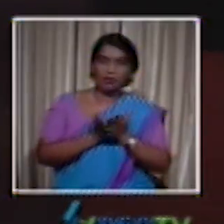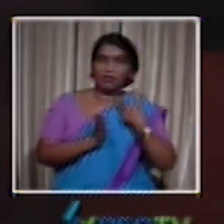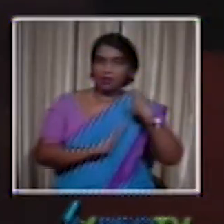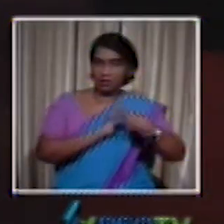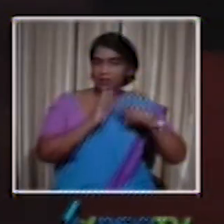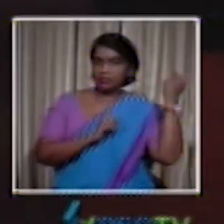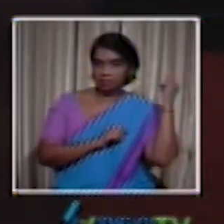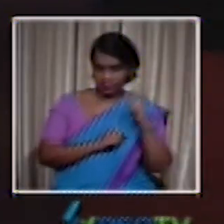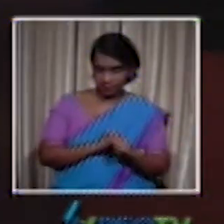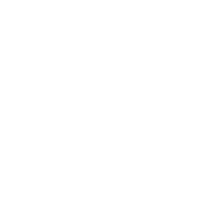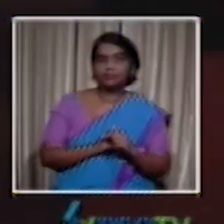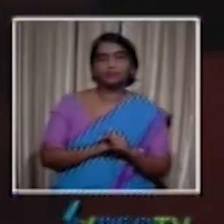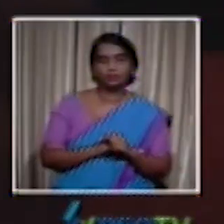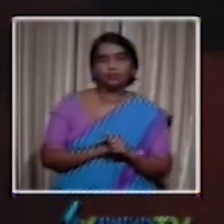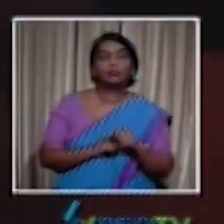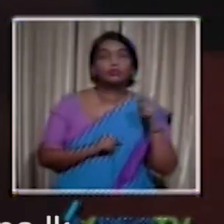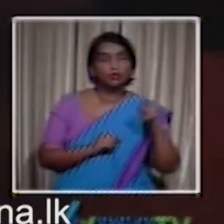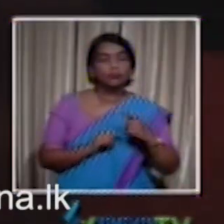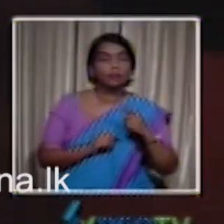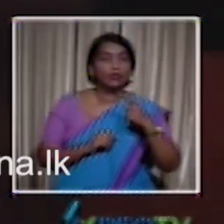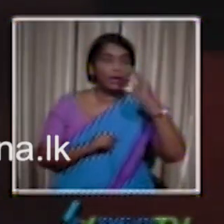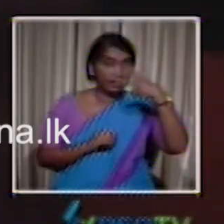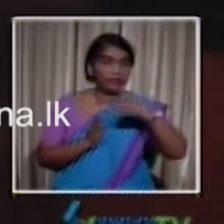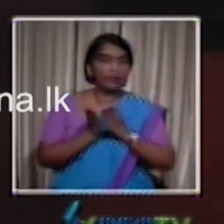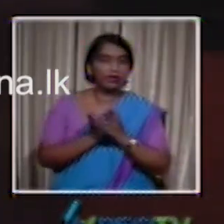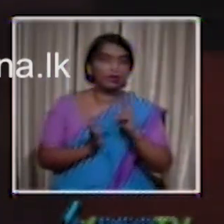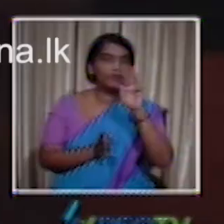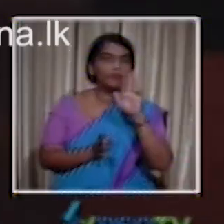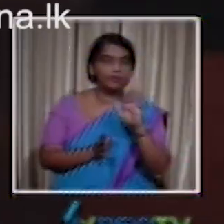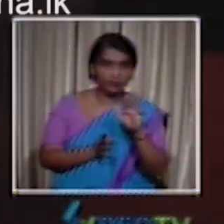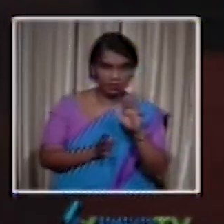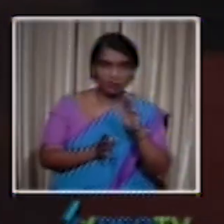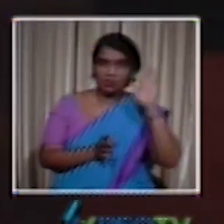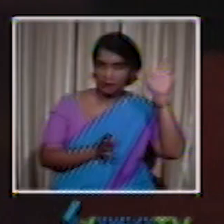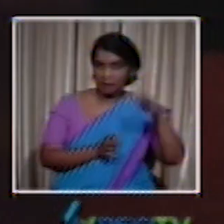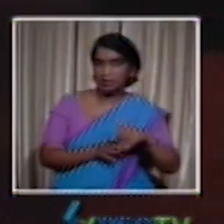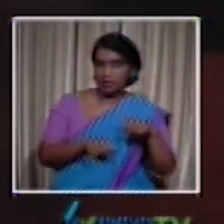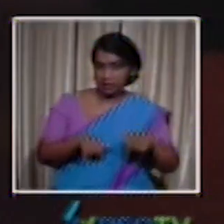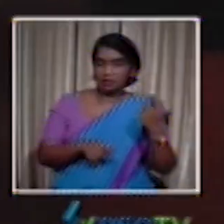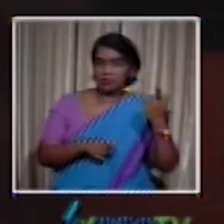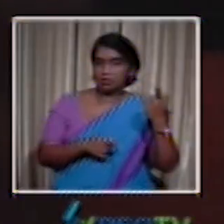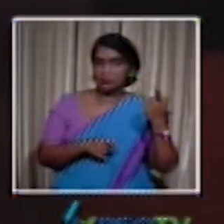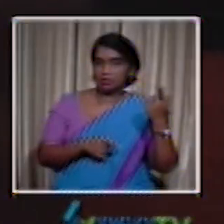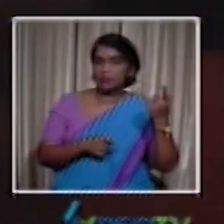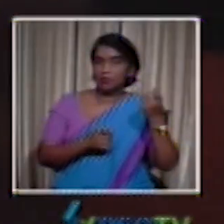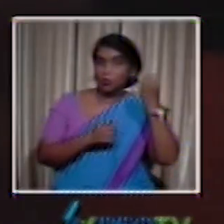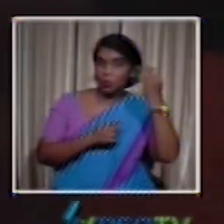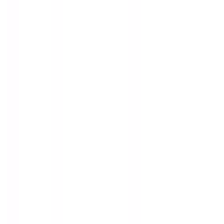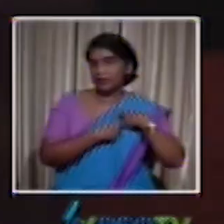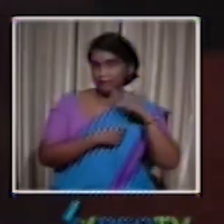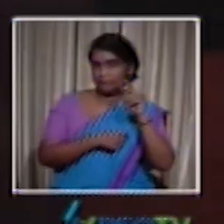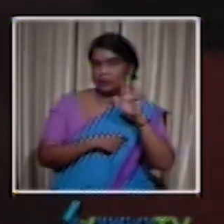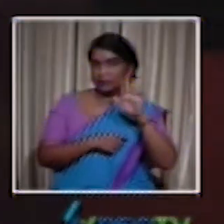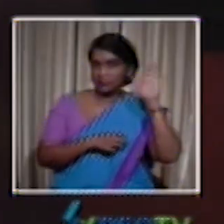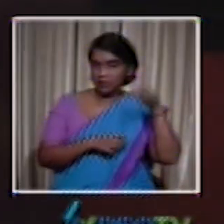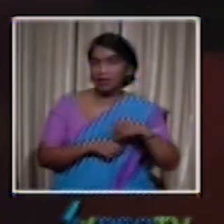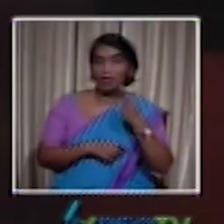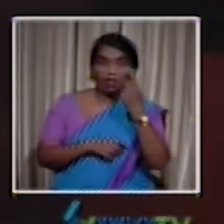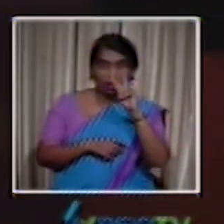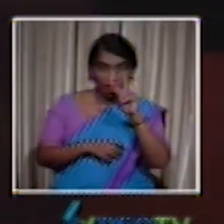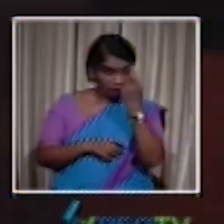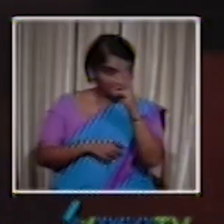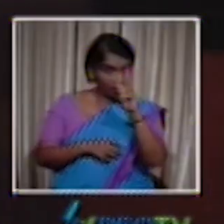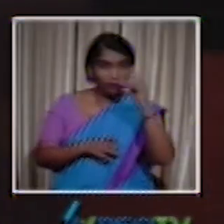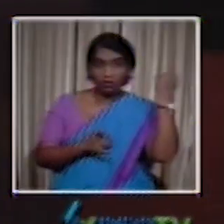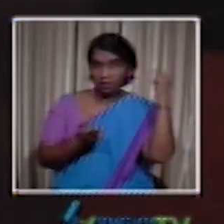ලංකාවට පැමිණීමට නියමිතලා තියෙන්නේ. ඊළඟට දෙවැනි නෞකාවත් 29 වෙනිදා පැමිණීමට දැනට අපිට දින වකවානු ලබා දීලා තියෙනවා. 13 වෙනිදා පැමිණීමෙන්